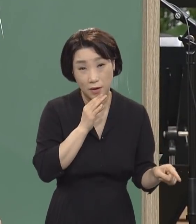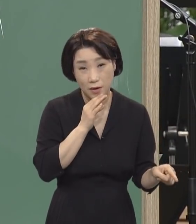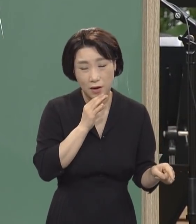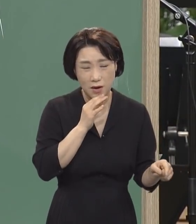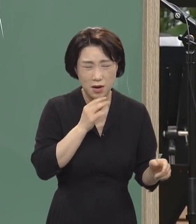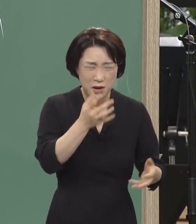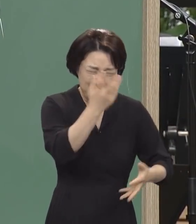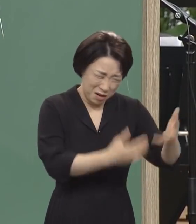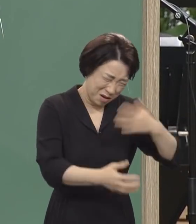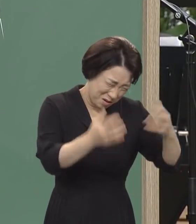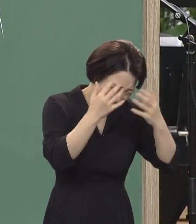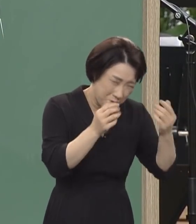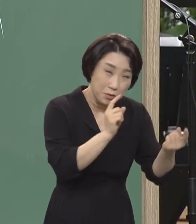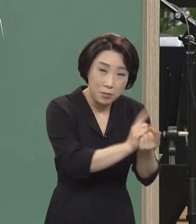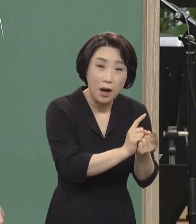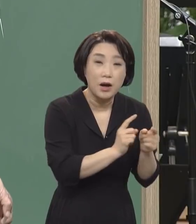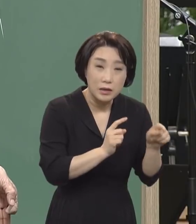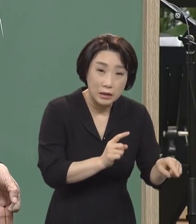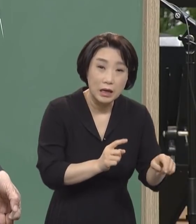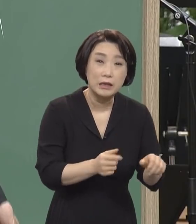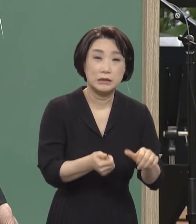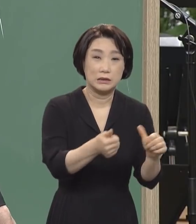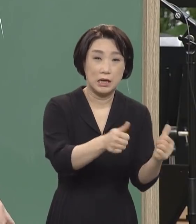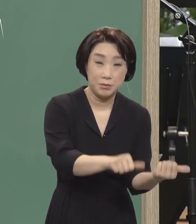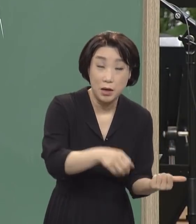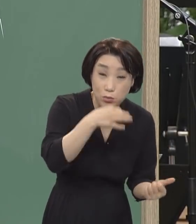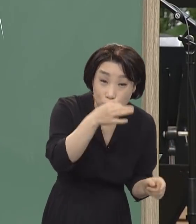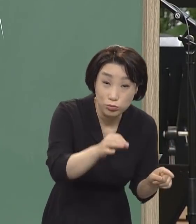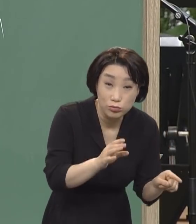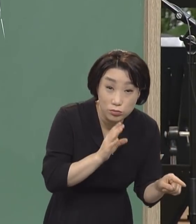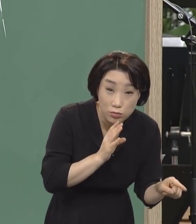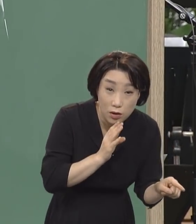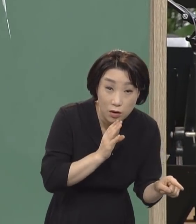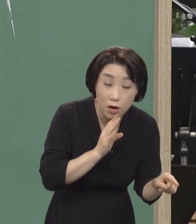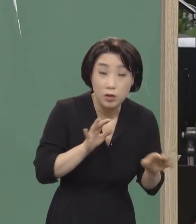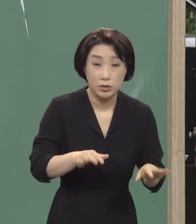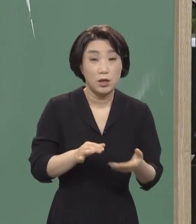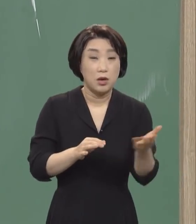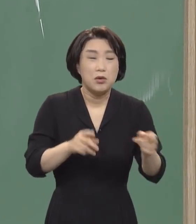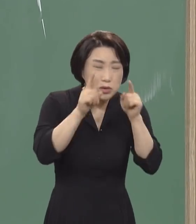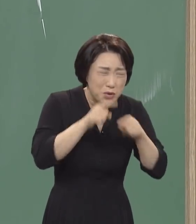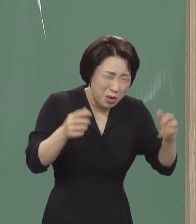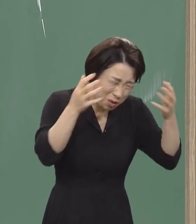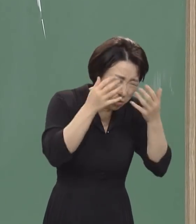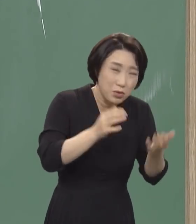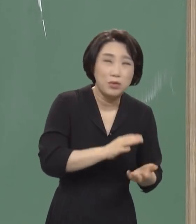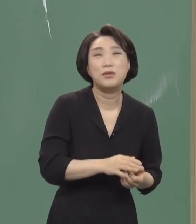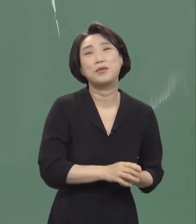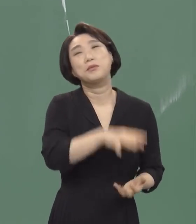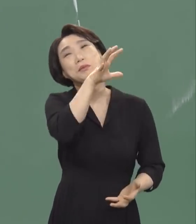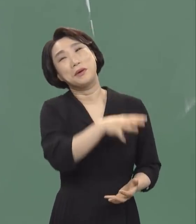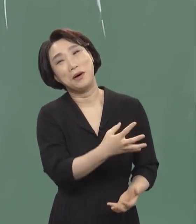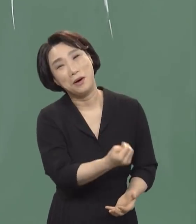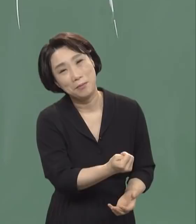속에서 고통당하는 것이 이게 사망인데 지옥이 얼마나 고통스러우냐